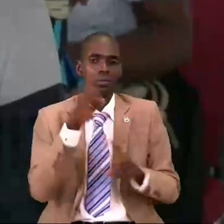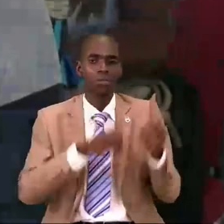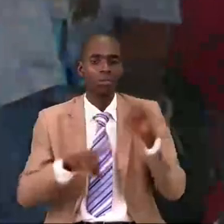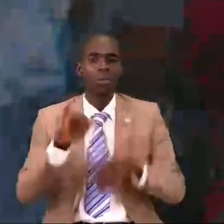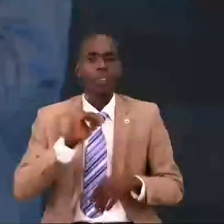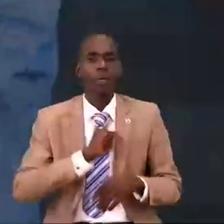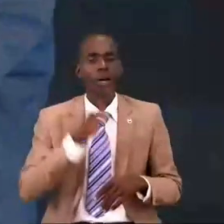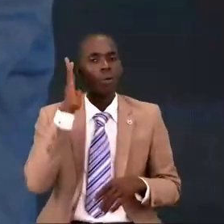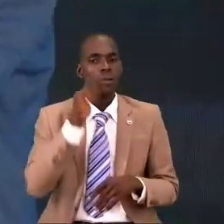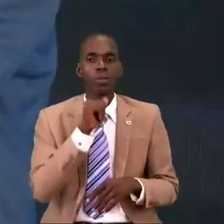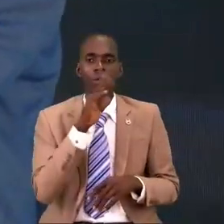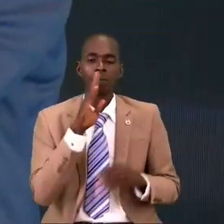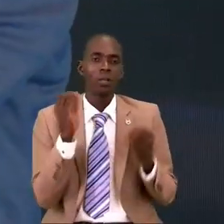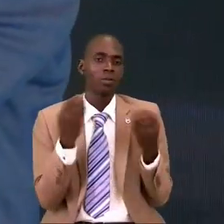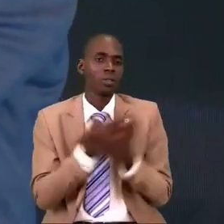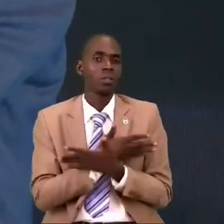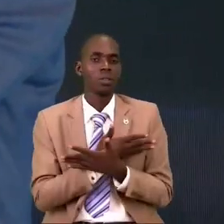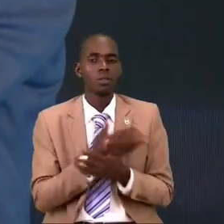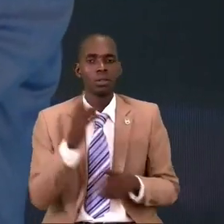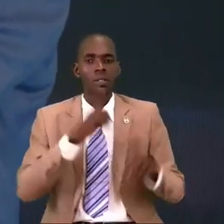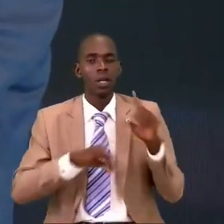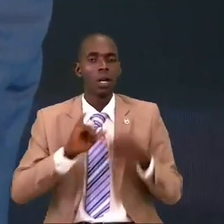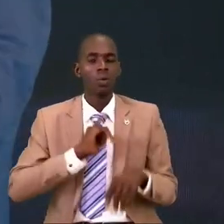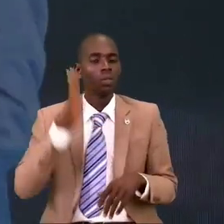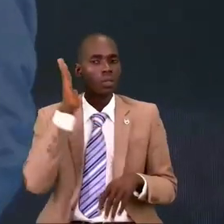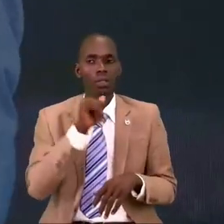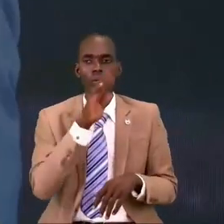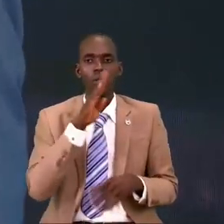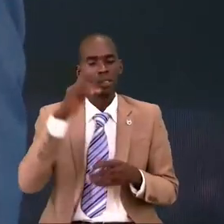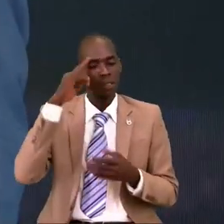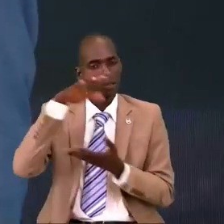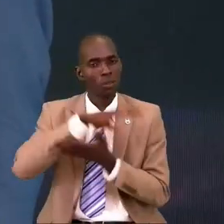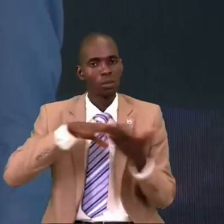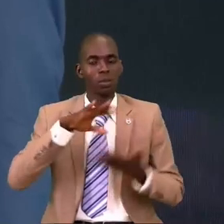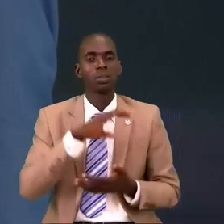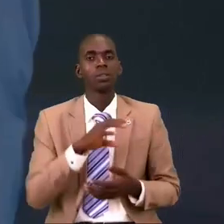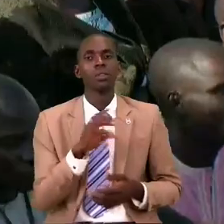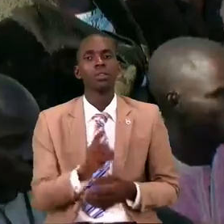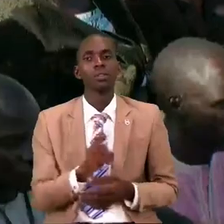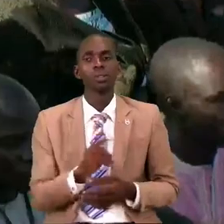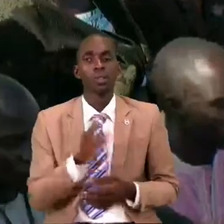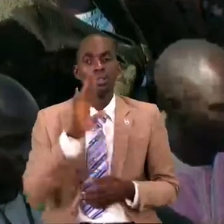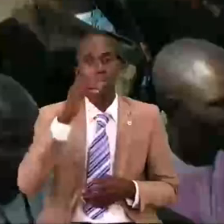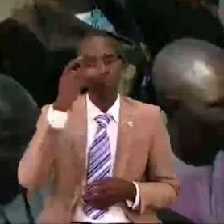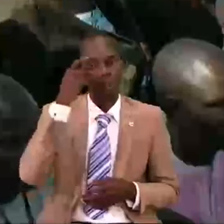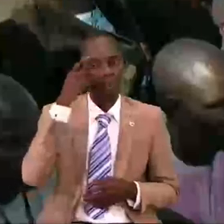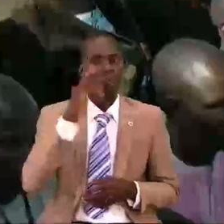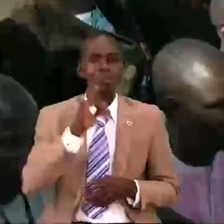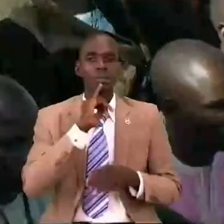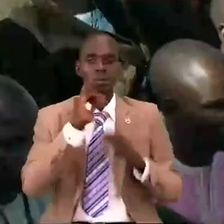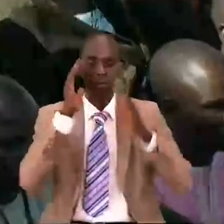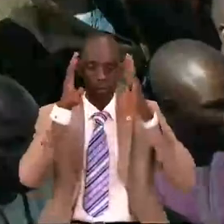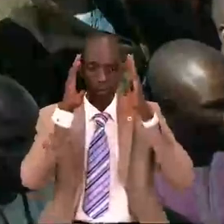ne serai pas confus. Ton esprit est fixé sur ce que le Seigneur t'a appelé à faire. Et tu le feras au nom